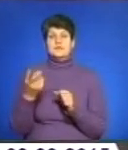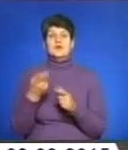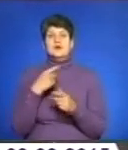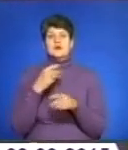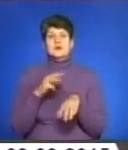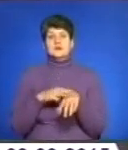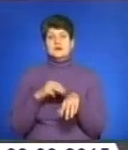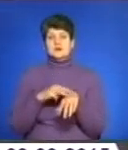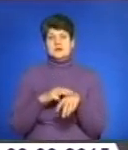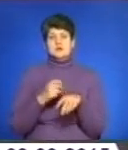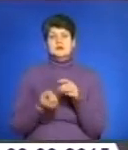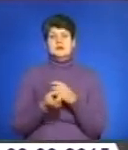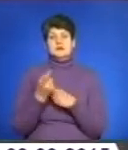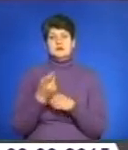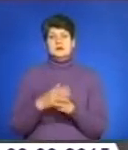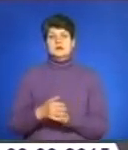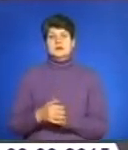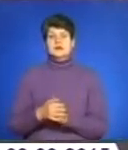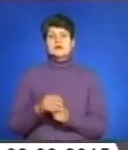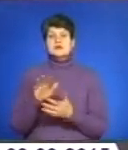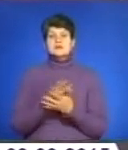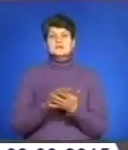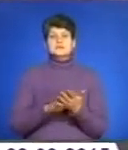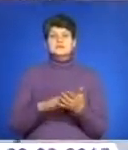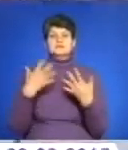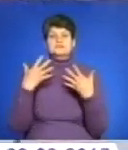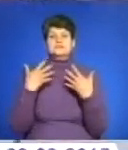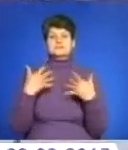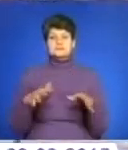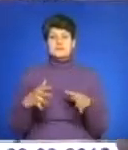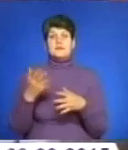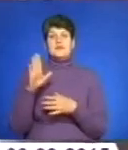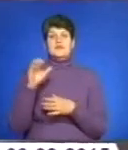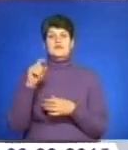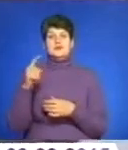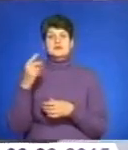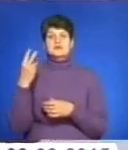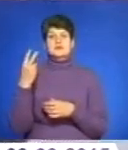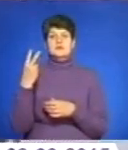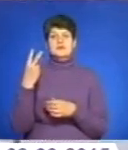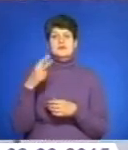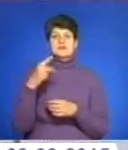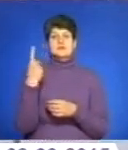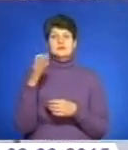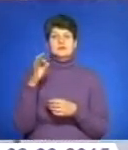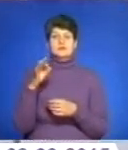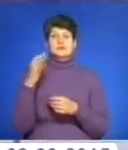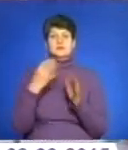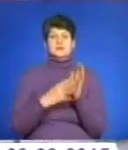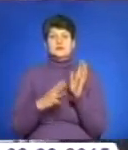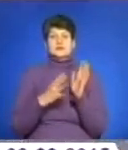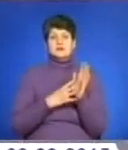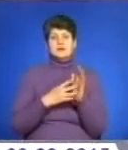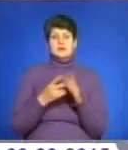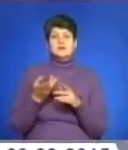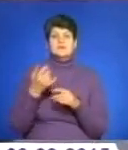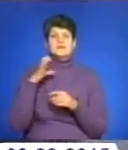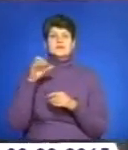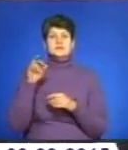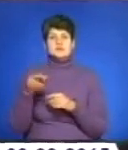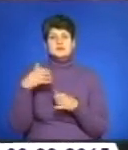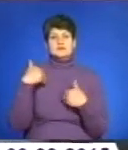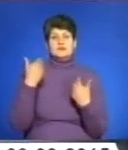карного розшуку обласної міліції. Із заявою про зникнення автівки ВАЗ-21099 ще на початку січня звернувся мешканець